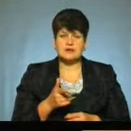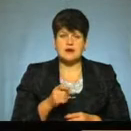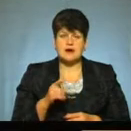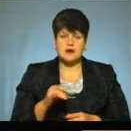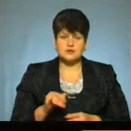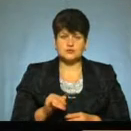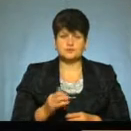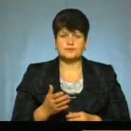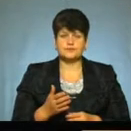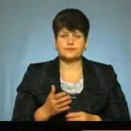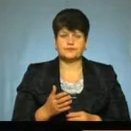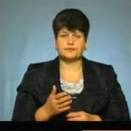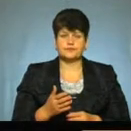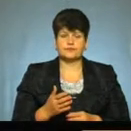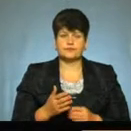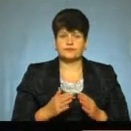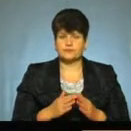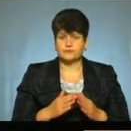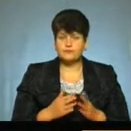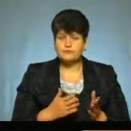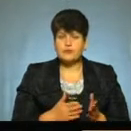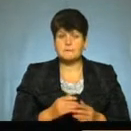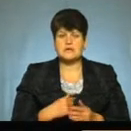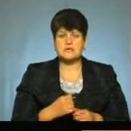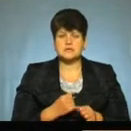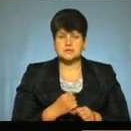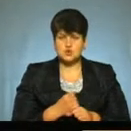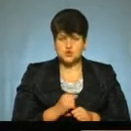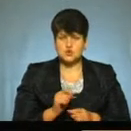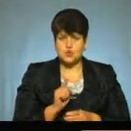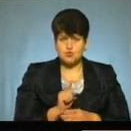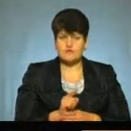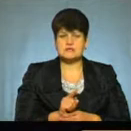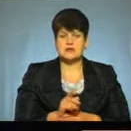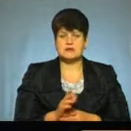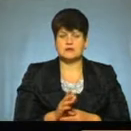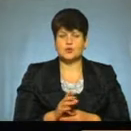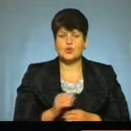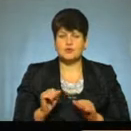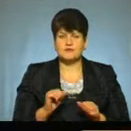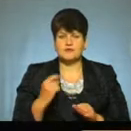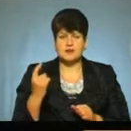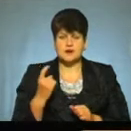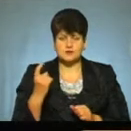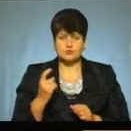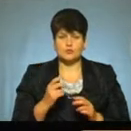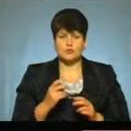робота. І ми зобов'язали управління газогосподарства міста Тернополя